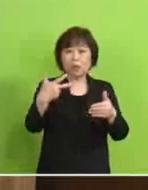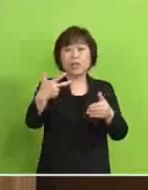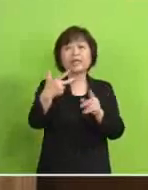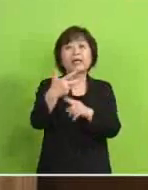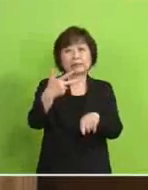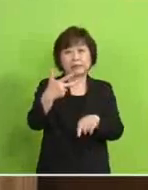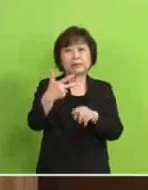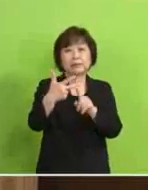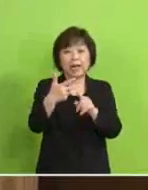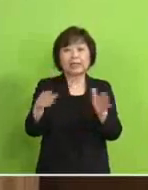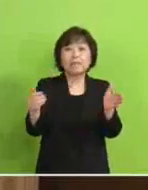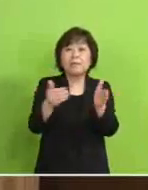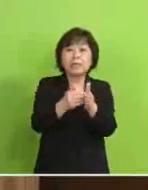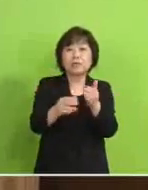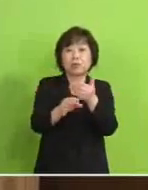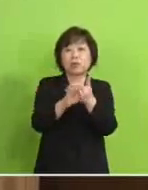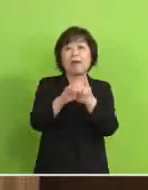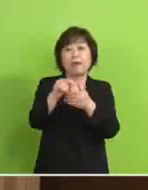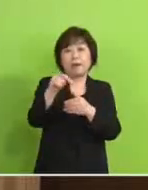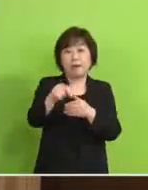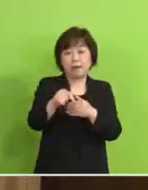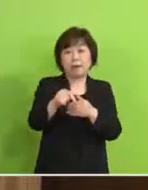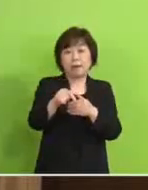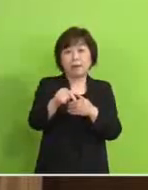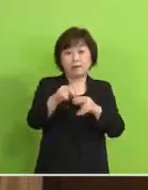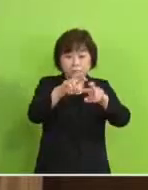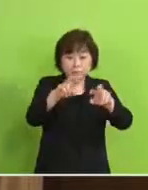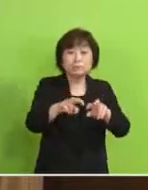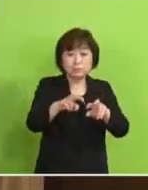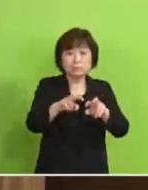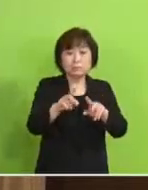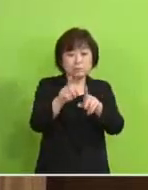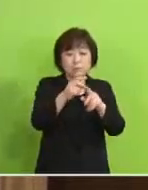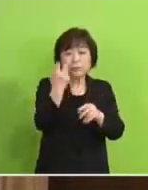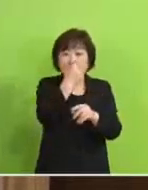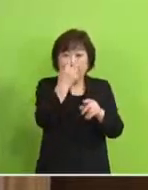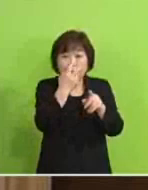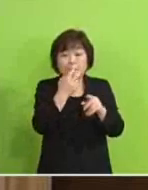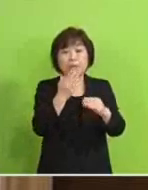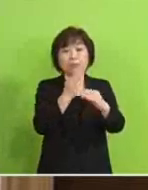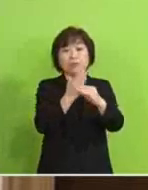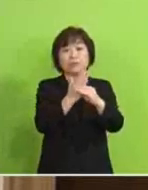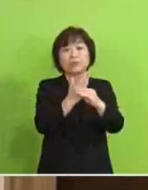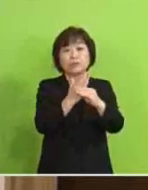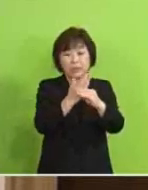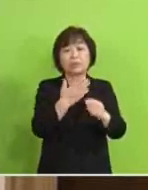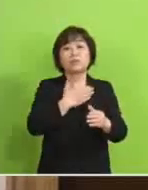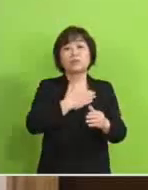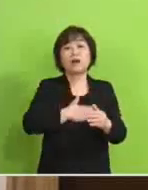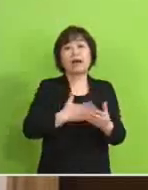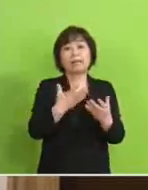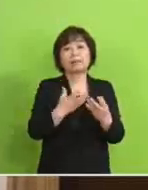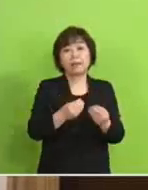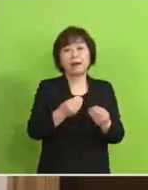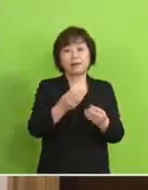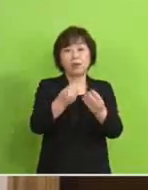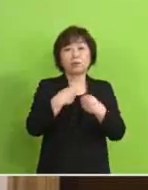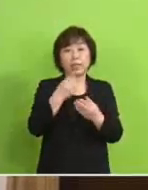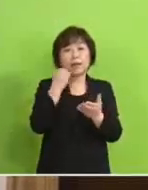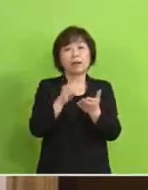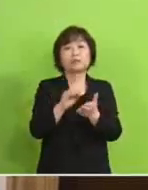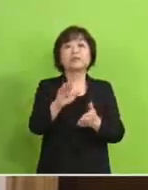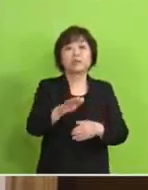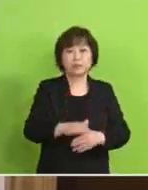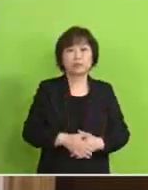名が既存事例の追いかけ濃厚接触者等の追いかけ検査で判明した陽性確認でございます